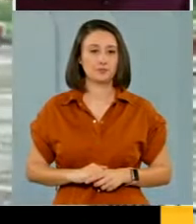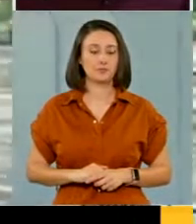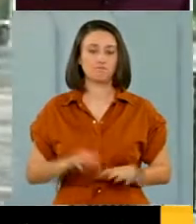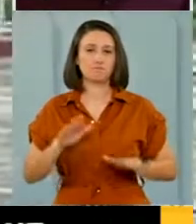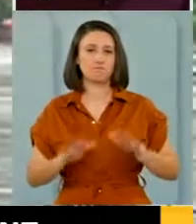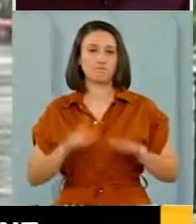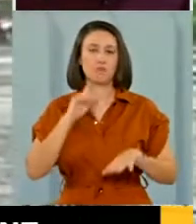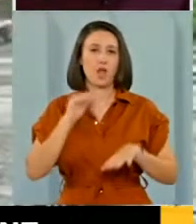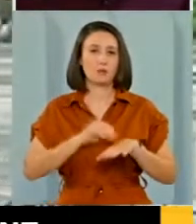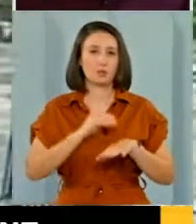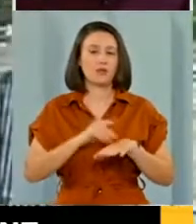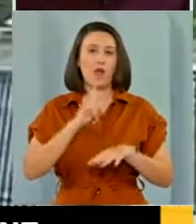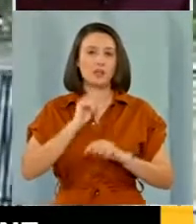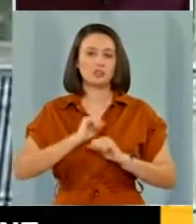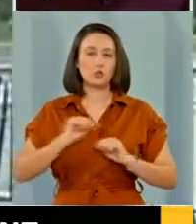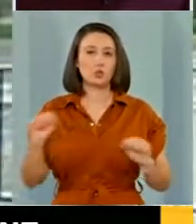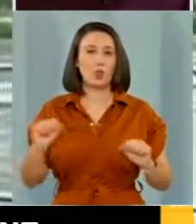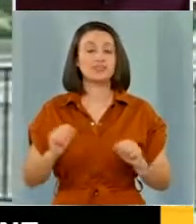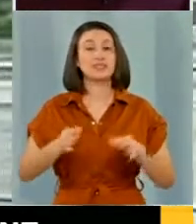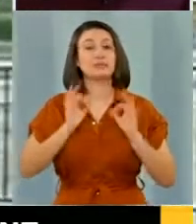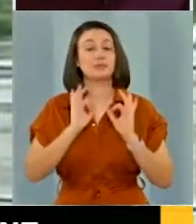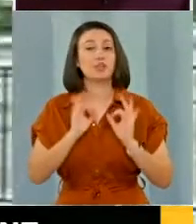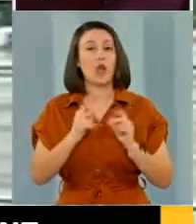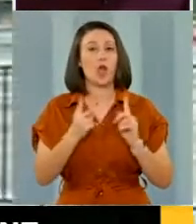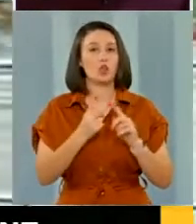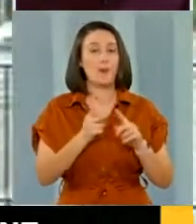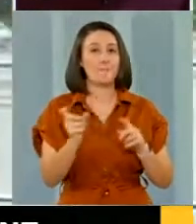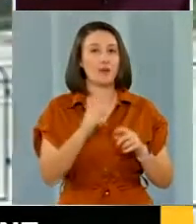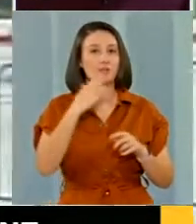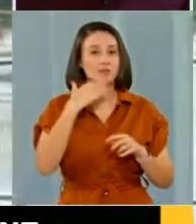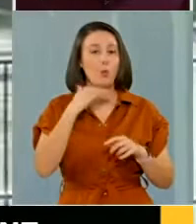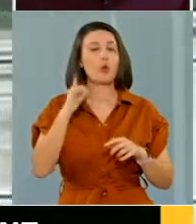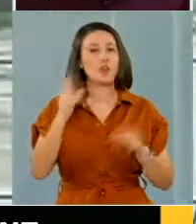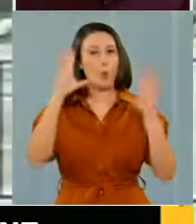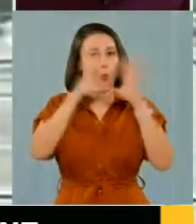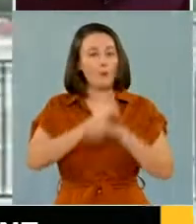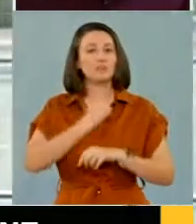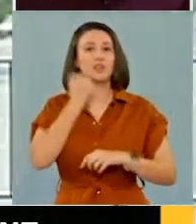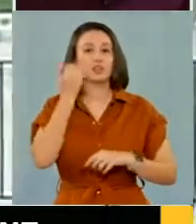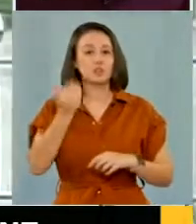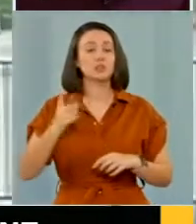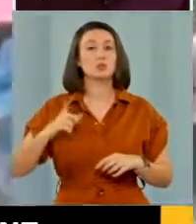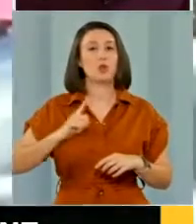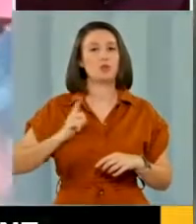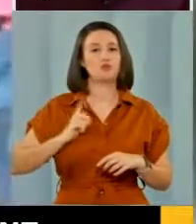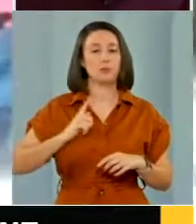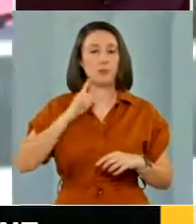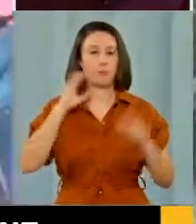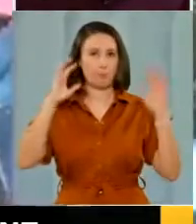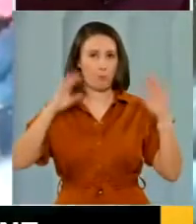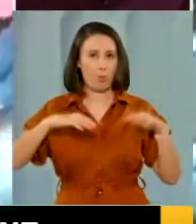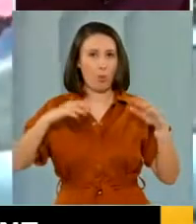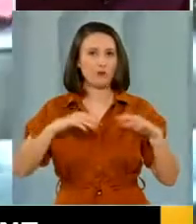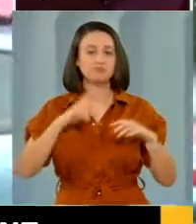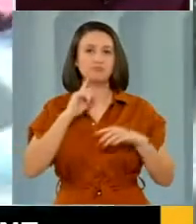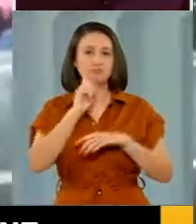Instabilitatea atmosferică se va accentua, în special în a doua parte a zilei și la noapte, când sunt așteptate averse, descărcări